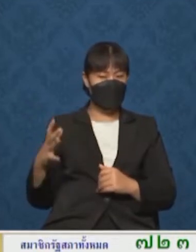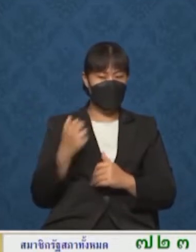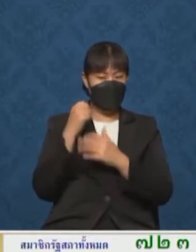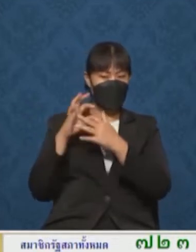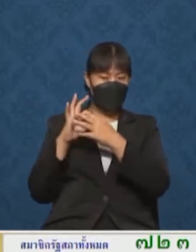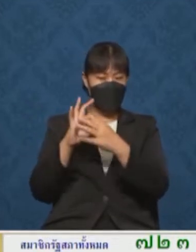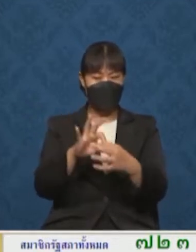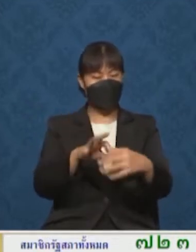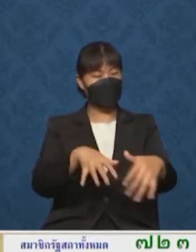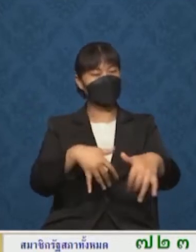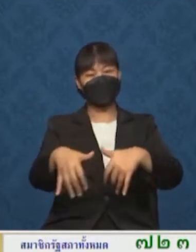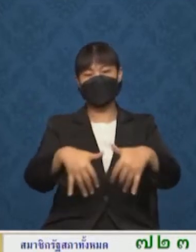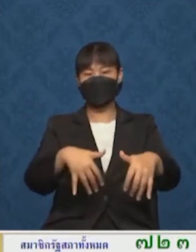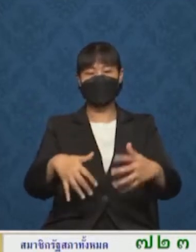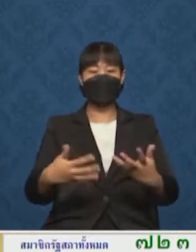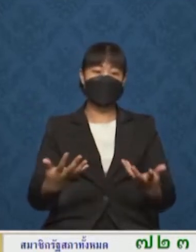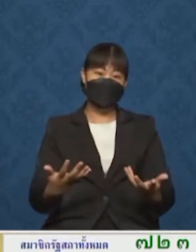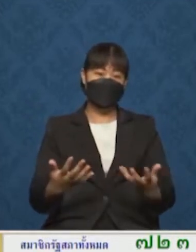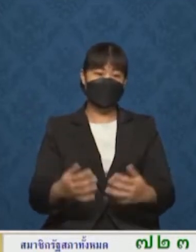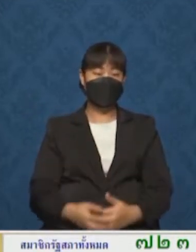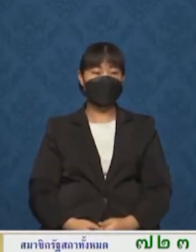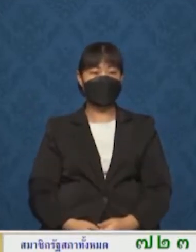มัเหือคแค่อำนจเดียวเทานั้นนะครับ